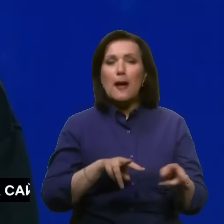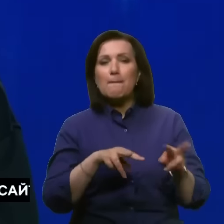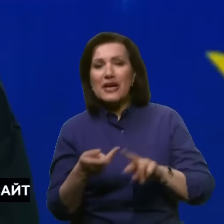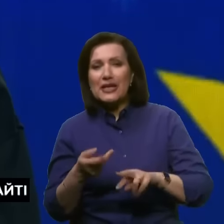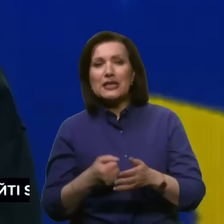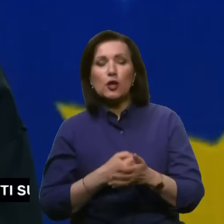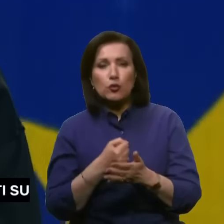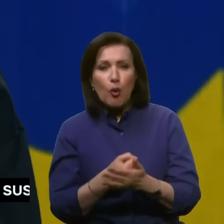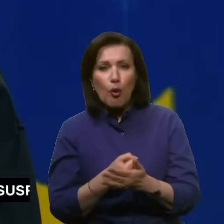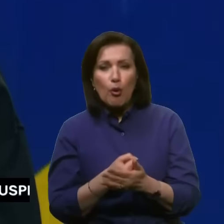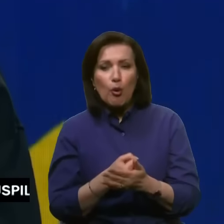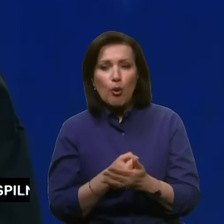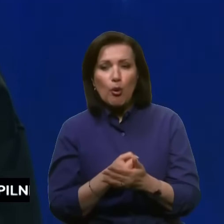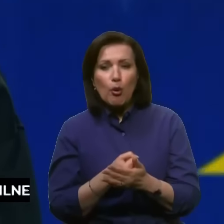до